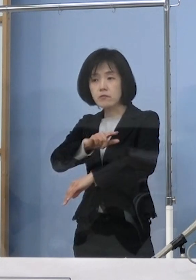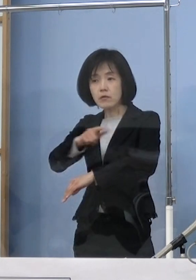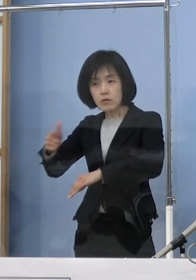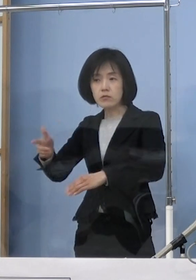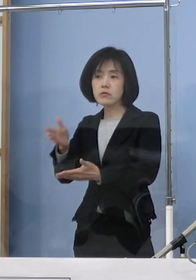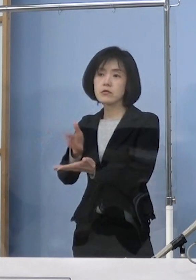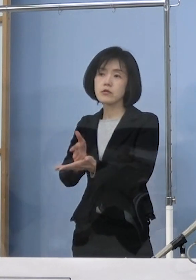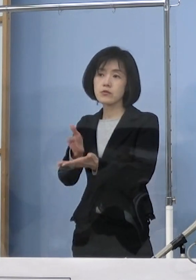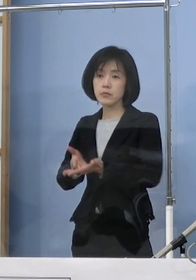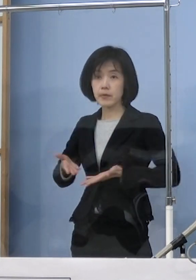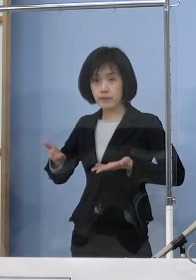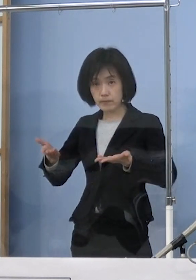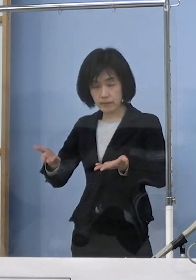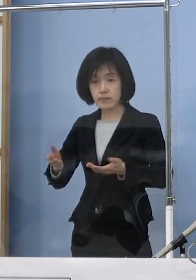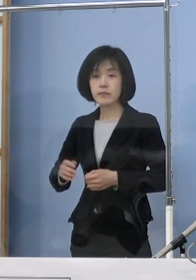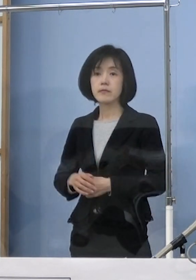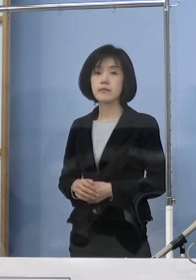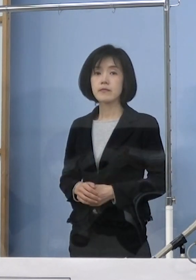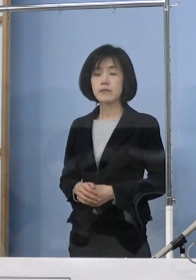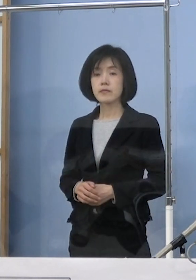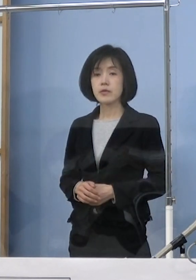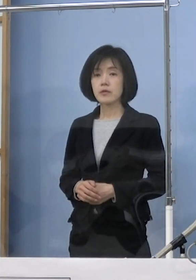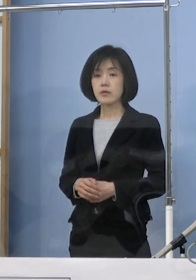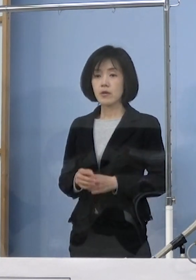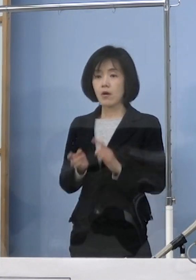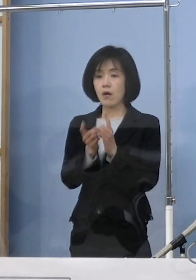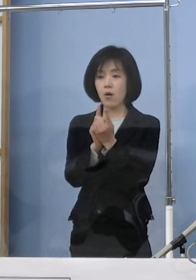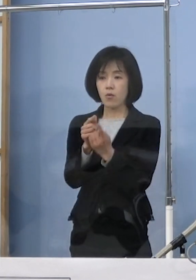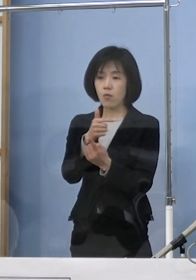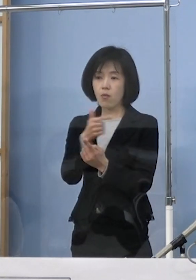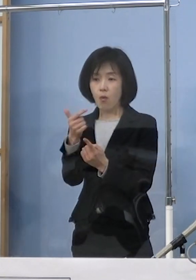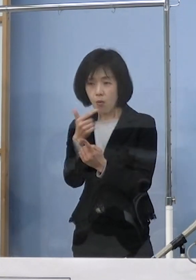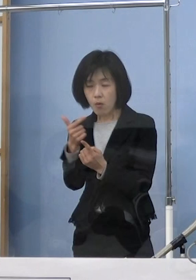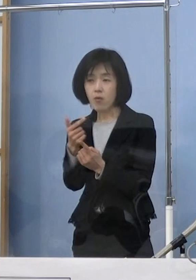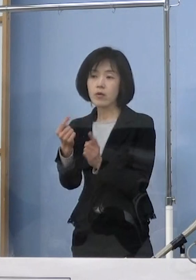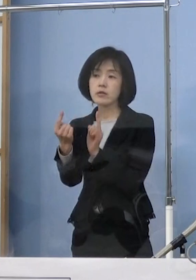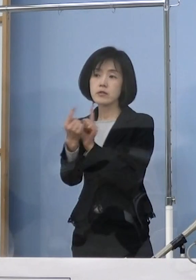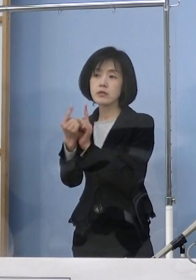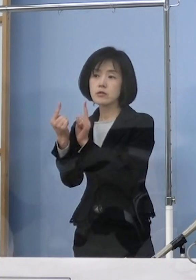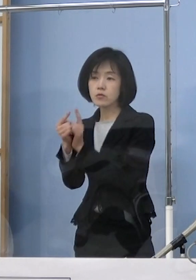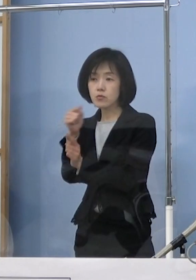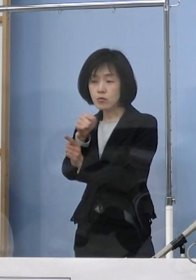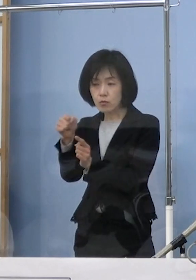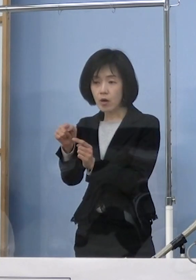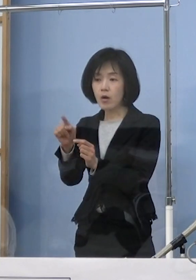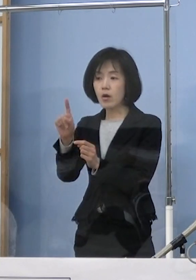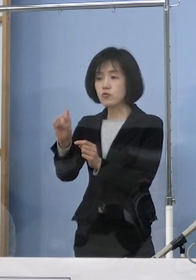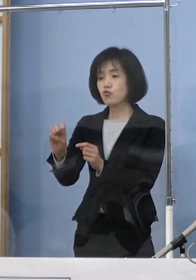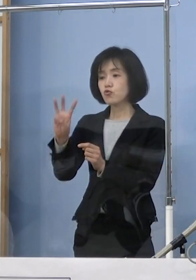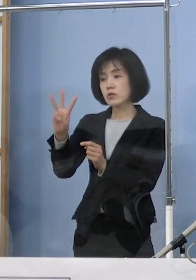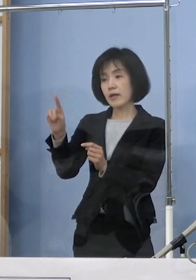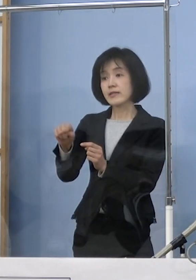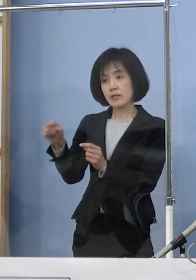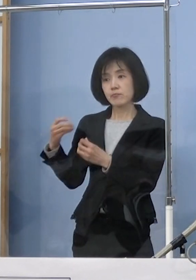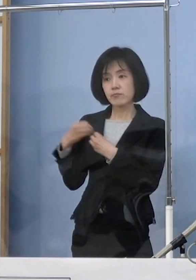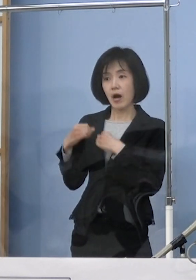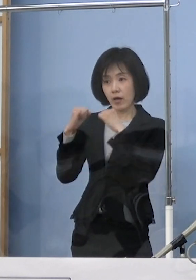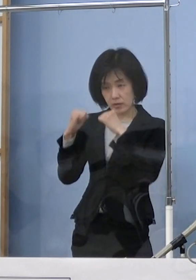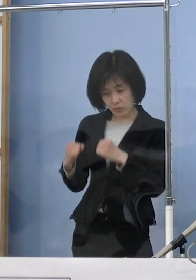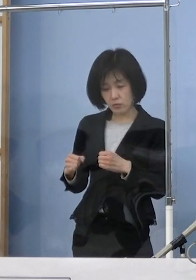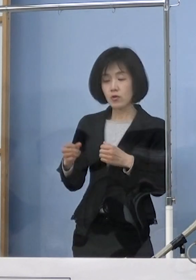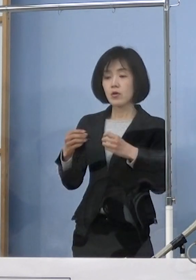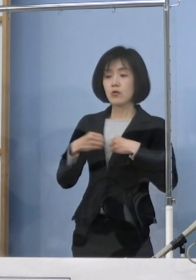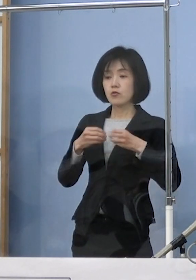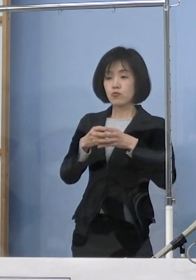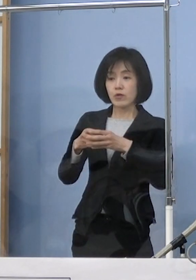申し上げてまいります。まず濃厚接触者または接触者が13名、クラスター関